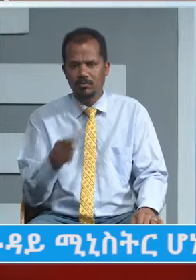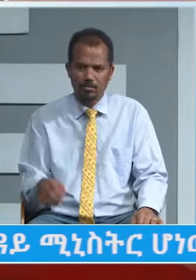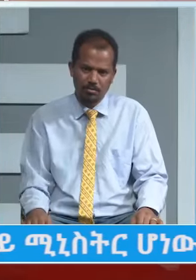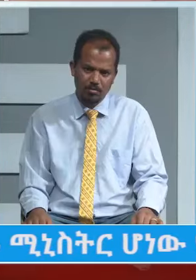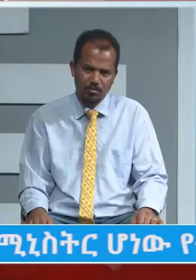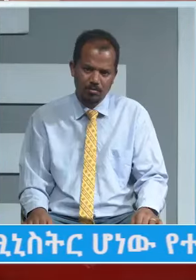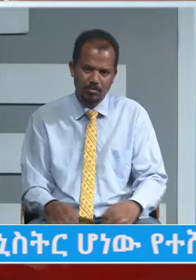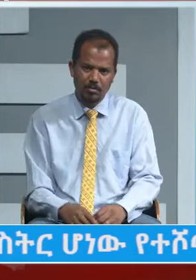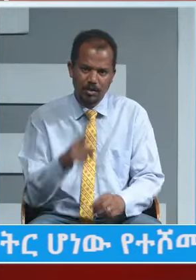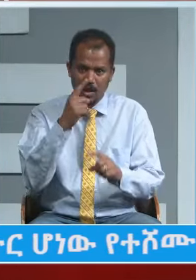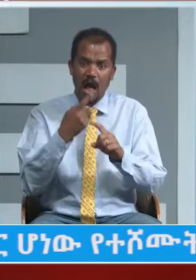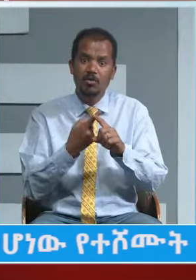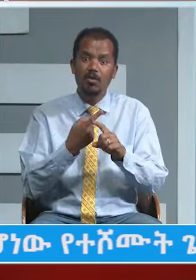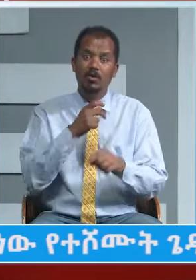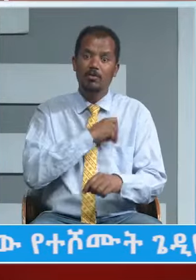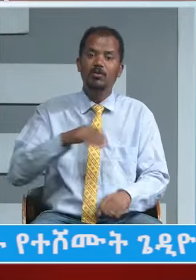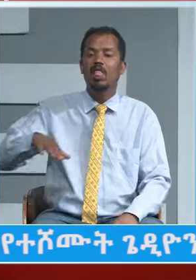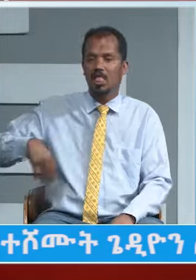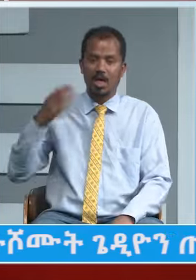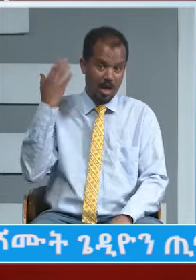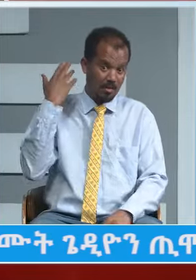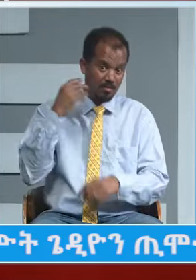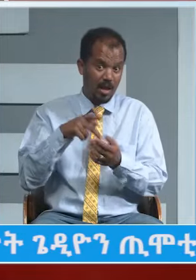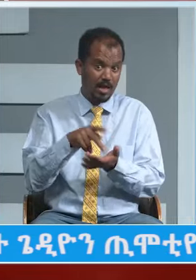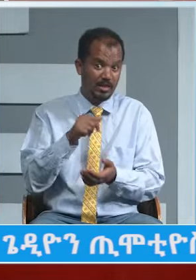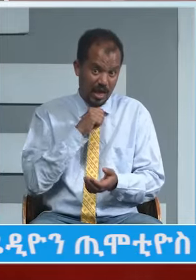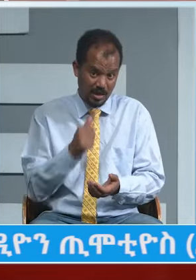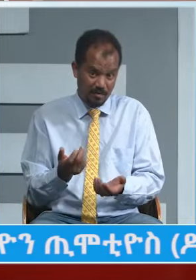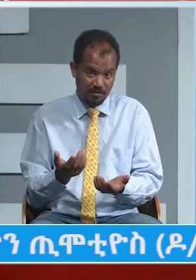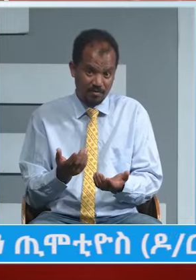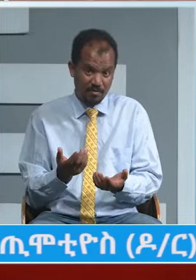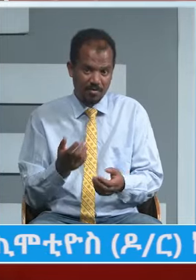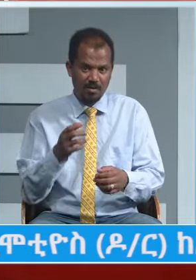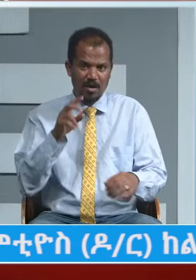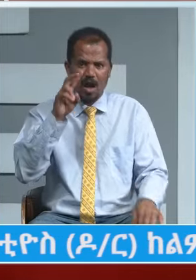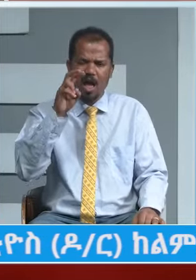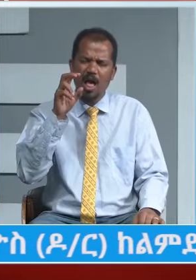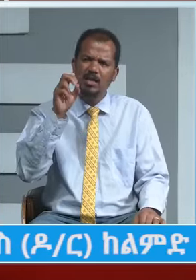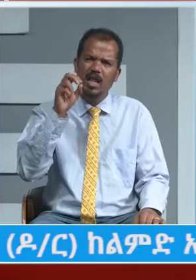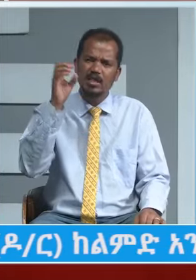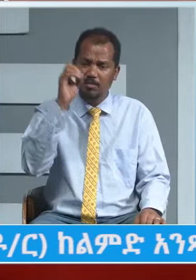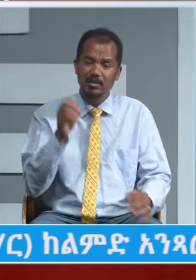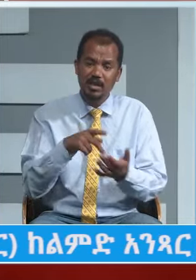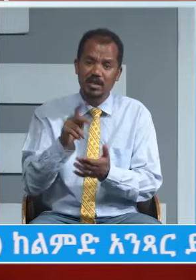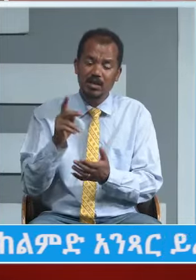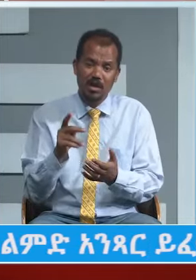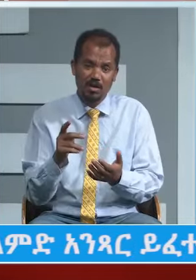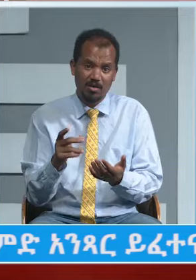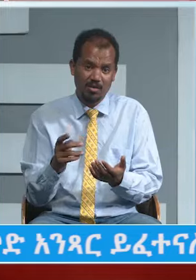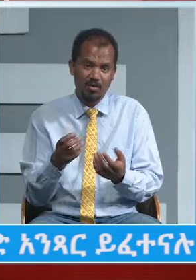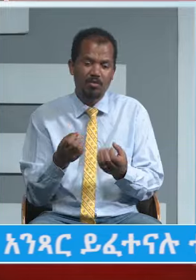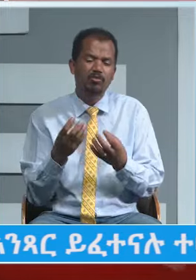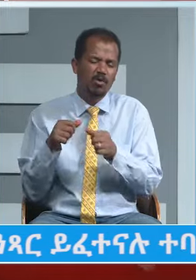ብለዋል። ብዙ አንድ ወር ደሞዝ ወዲያላ ይቀራል፣ አምና ሳይከፈል ማለት ነው። 20-30% እየተከፈለ ብዙ